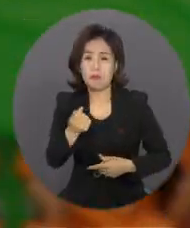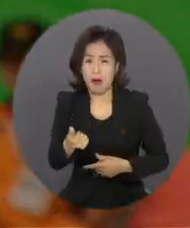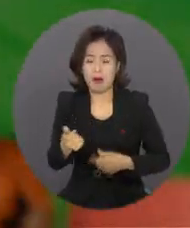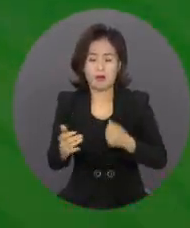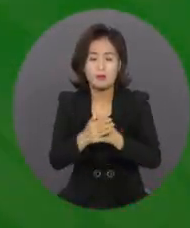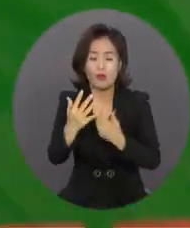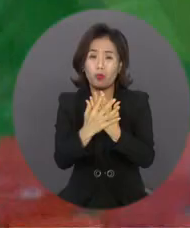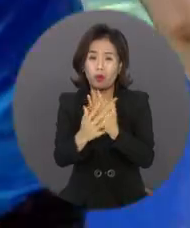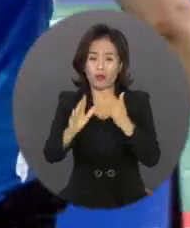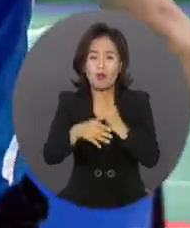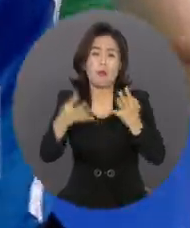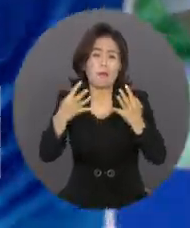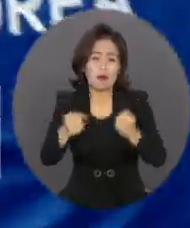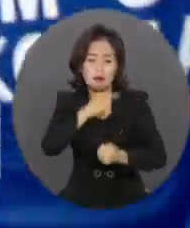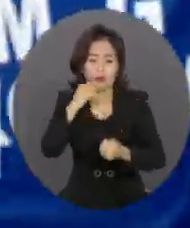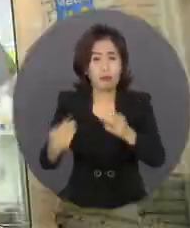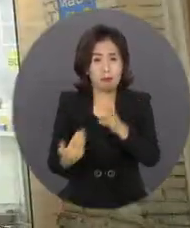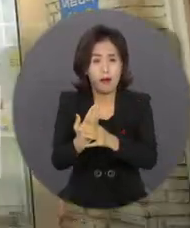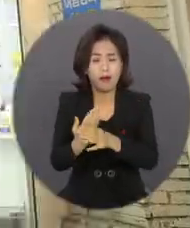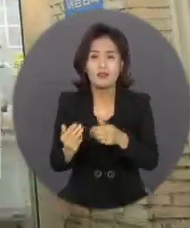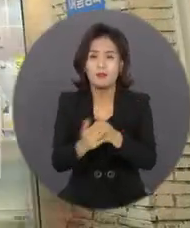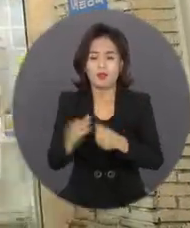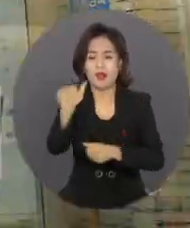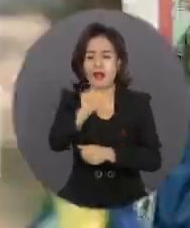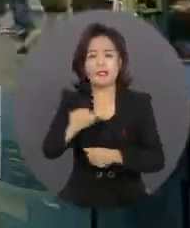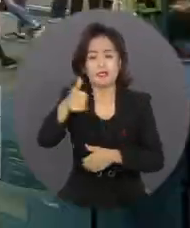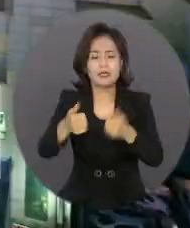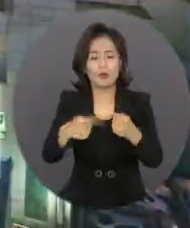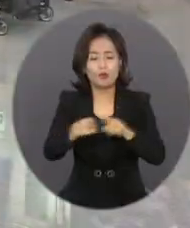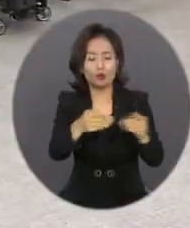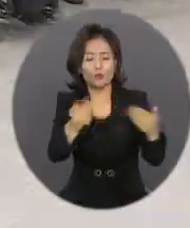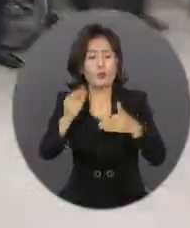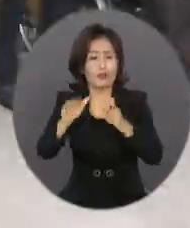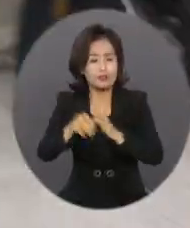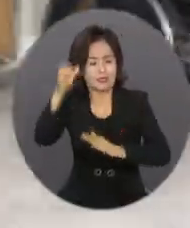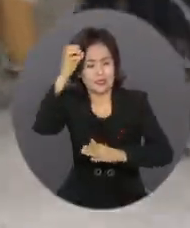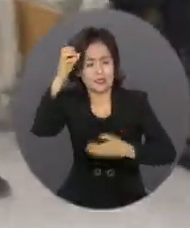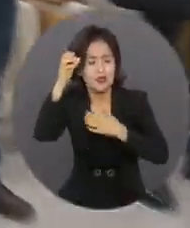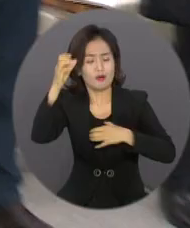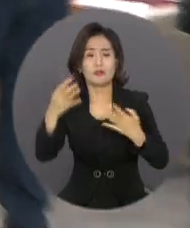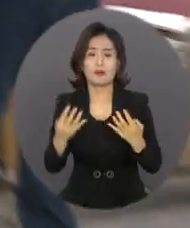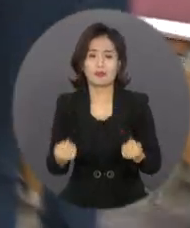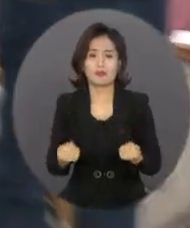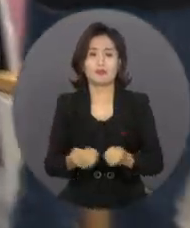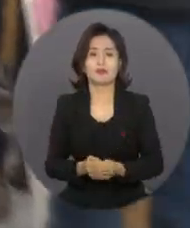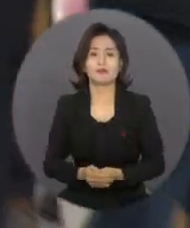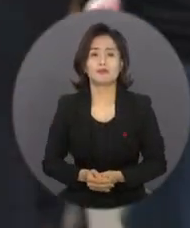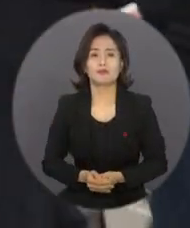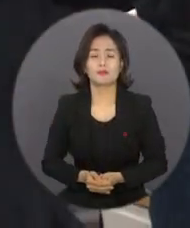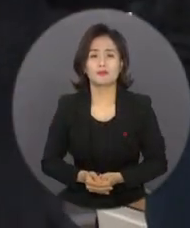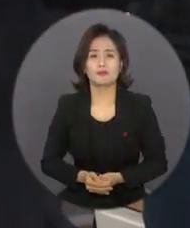테이가 열린 도시마다 망키는 수백억원에 적자가 발생하는 등 아시안 게임 공동 유치를 두고 기대와 우려가 교차하고 있습니다